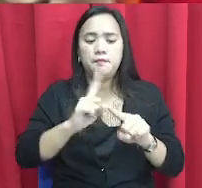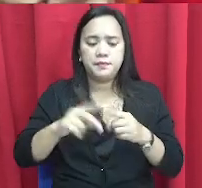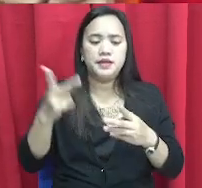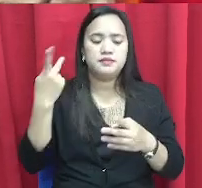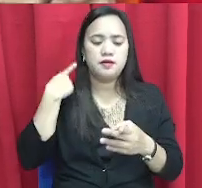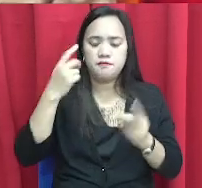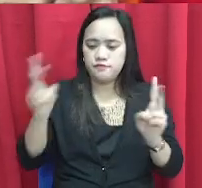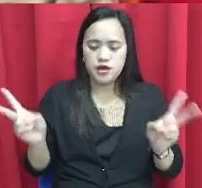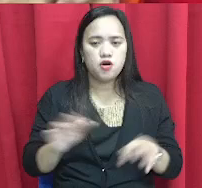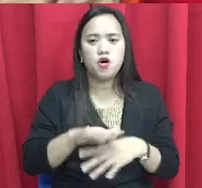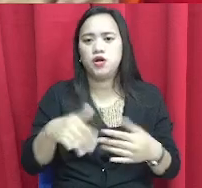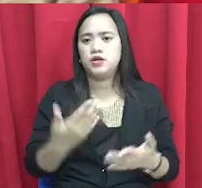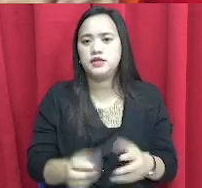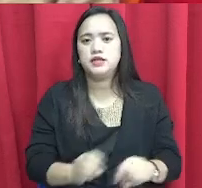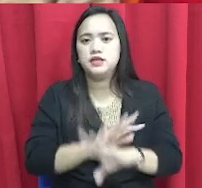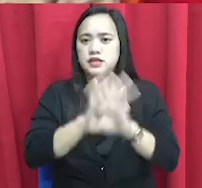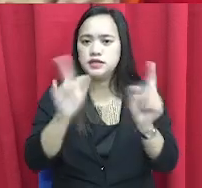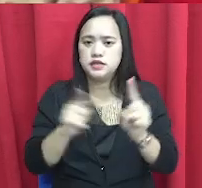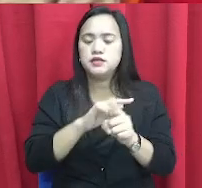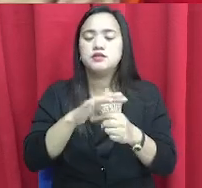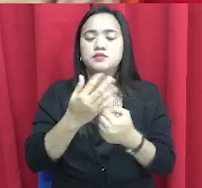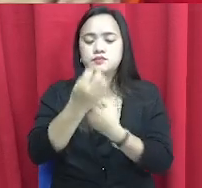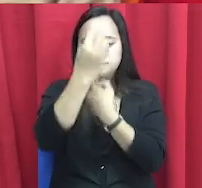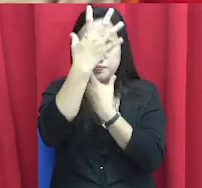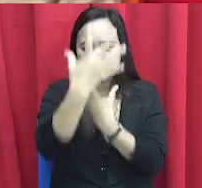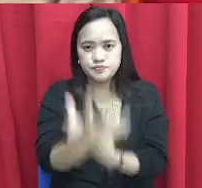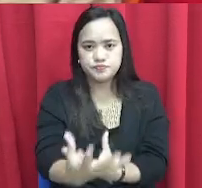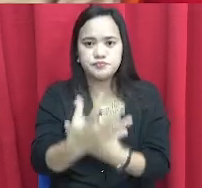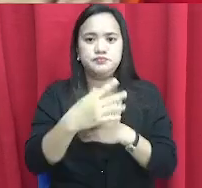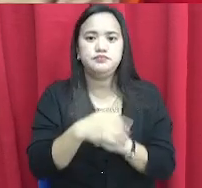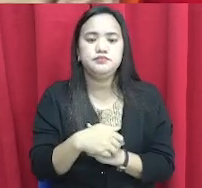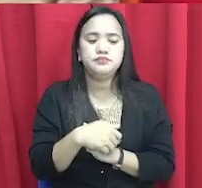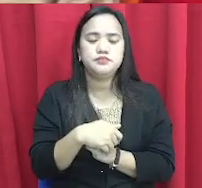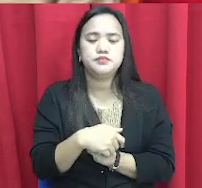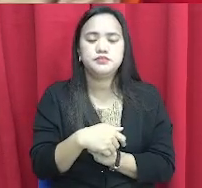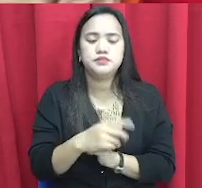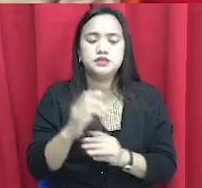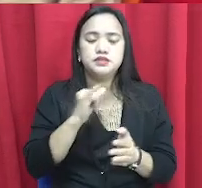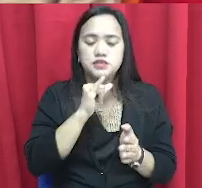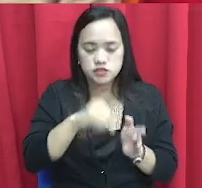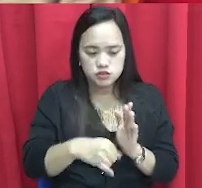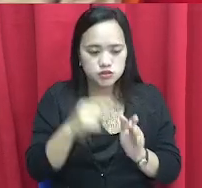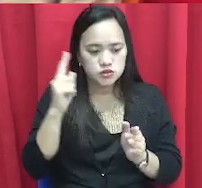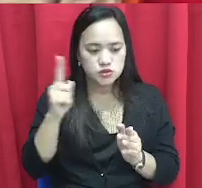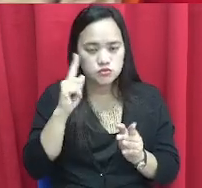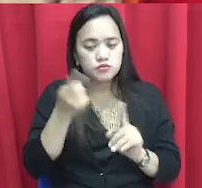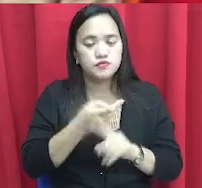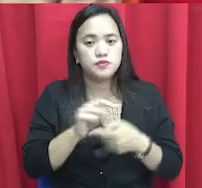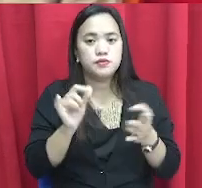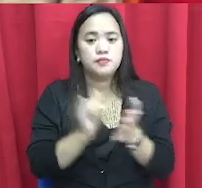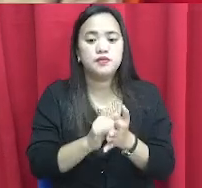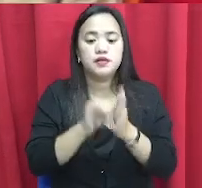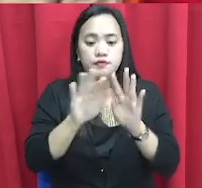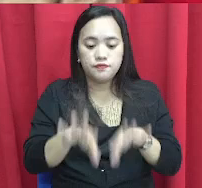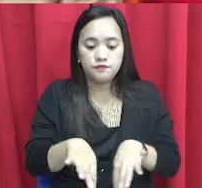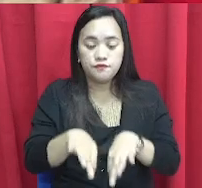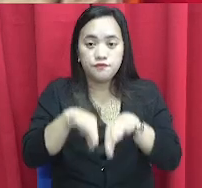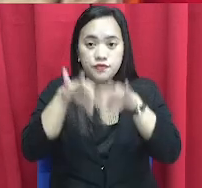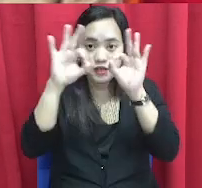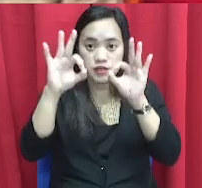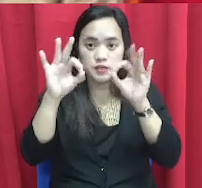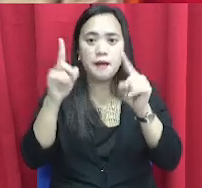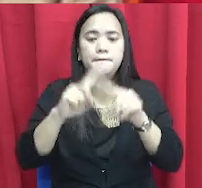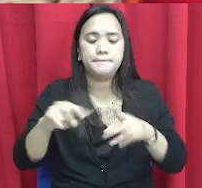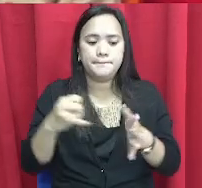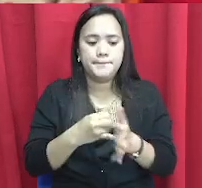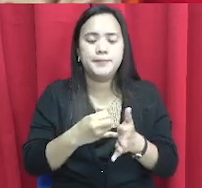sa Panginoon at yung kanyang pagsunod sa Diyos Nagbunga hindi lang siya ang naligtas mula sa baha malawakang universal flood mga